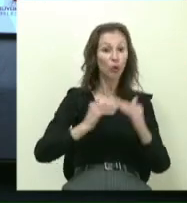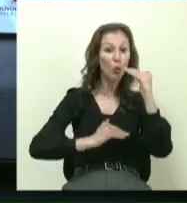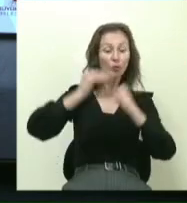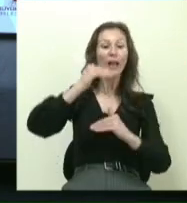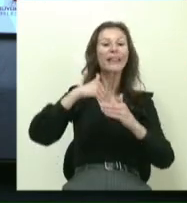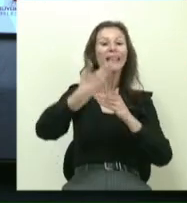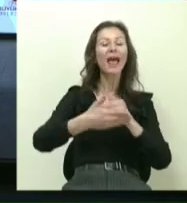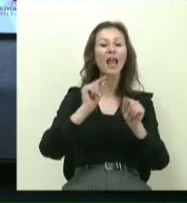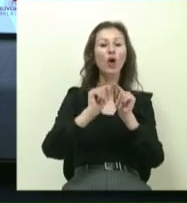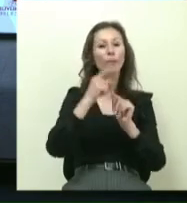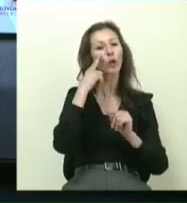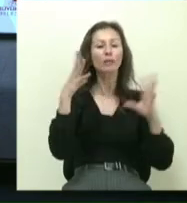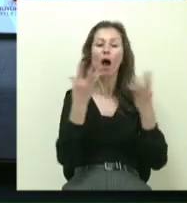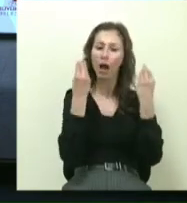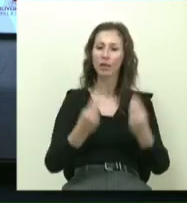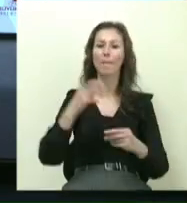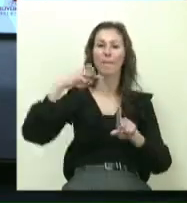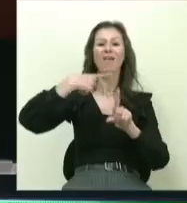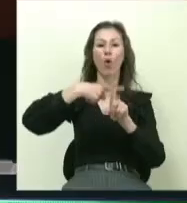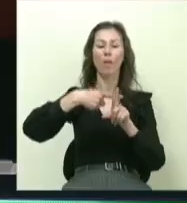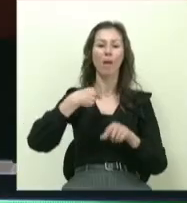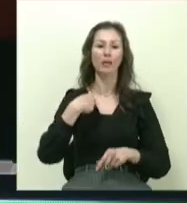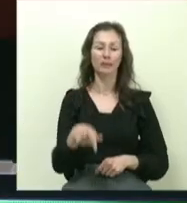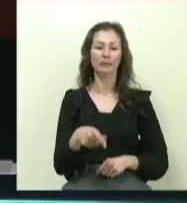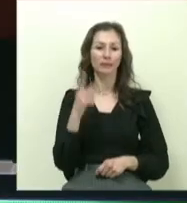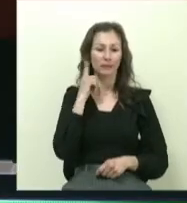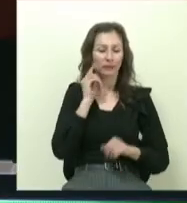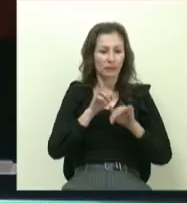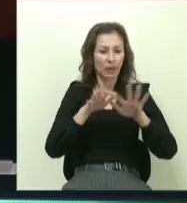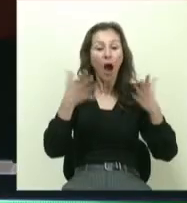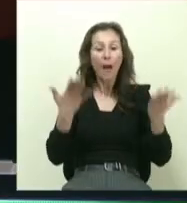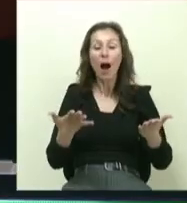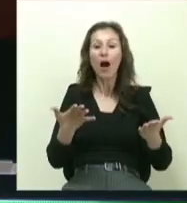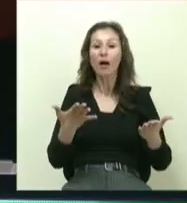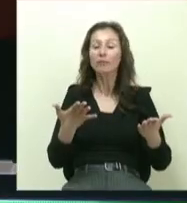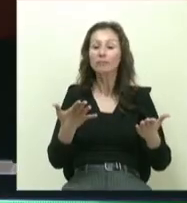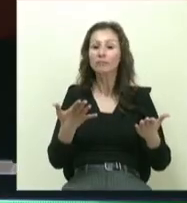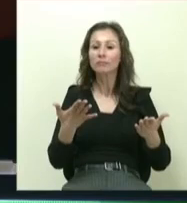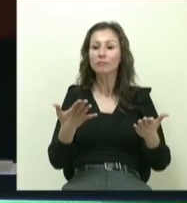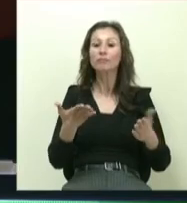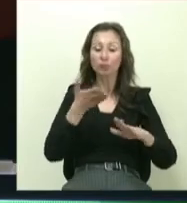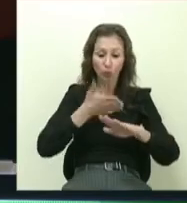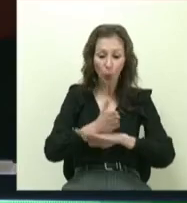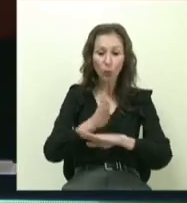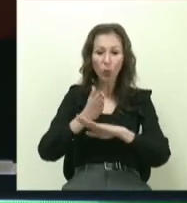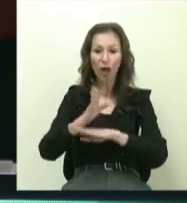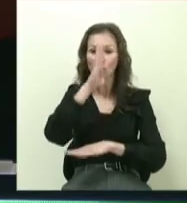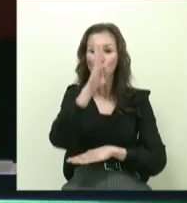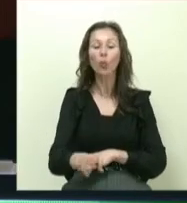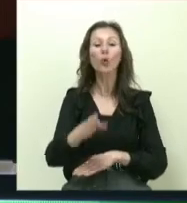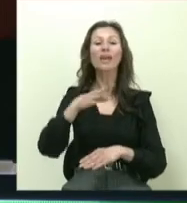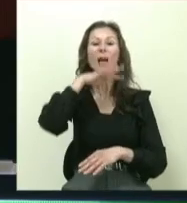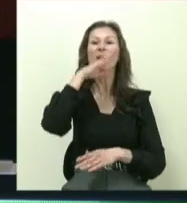diğer ekonomilere göre daha iyi performans sergiliyoruz bunlar iyi şeyler fakat doğrular doğrudan yabancı